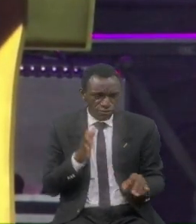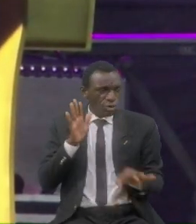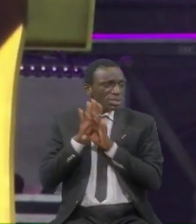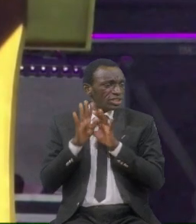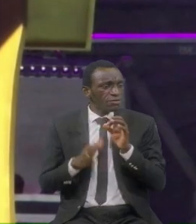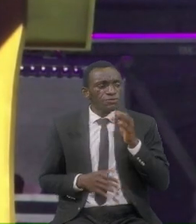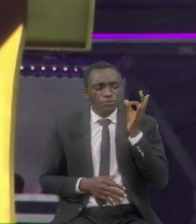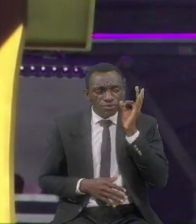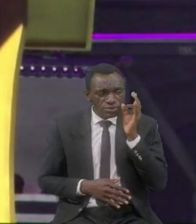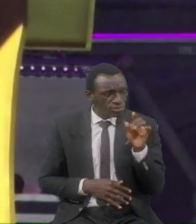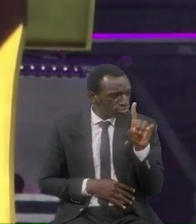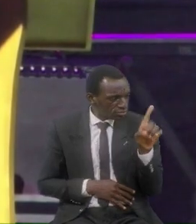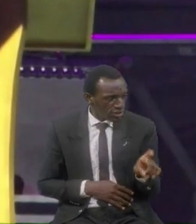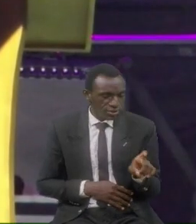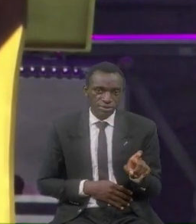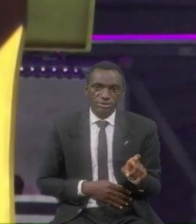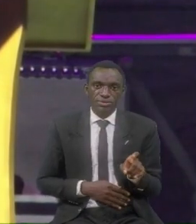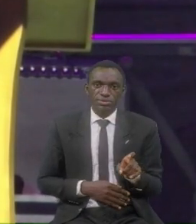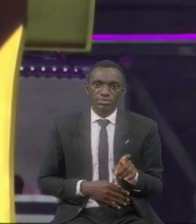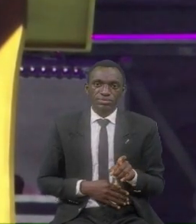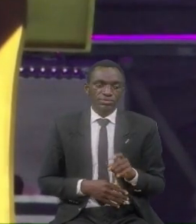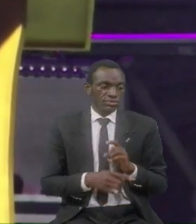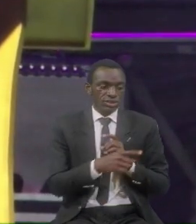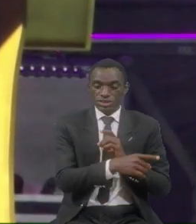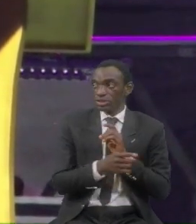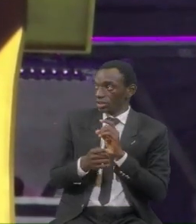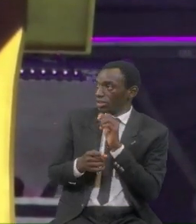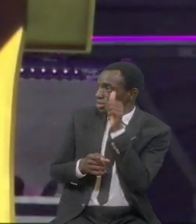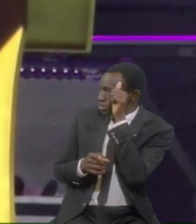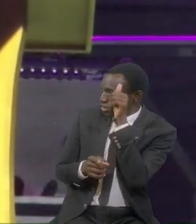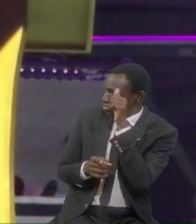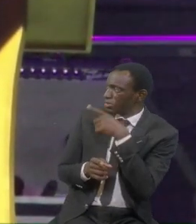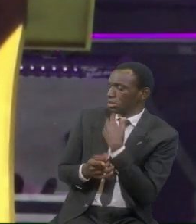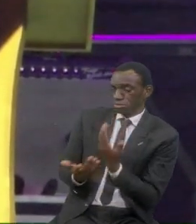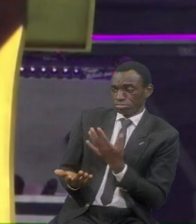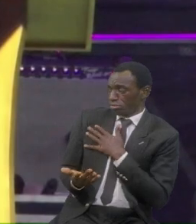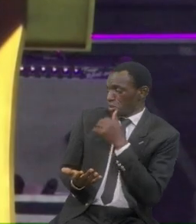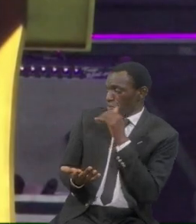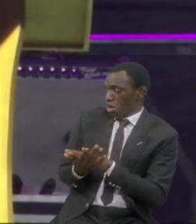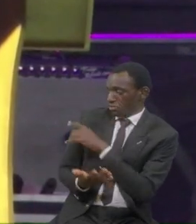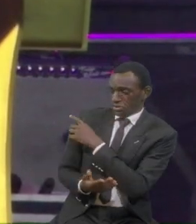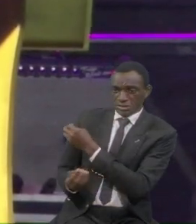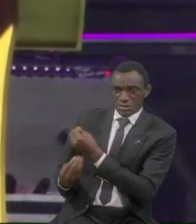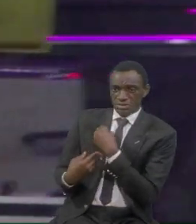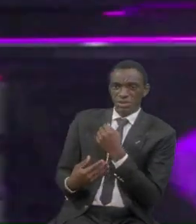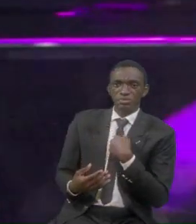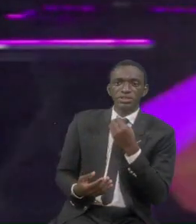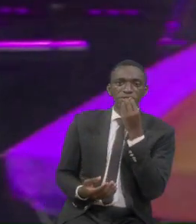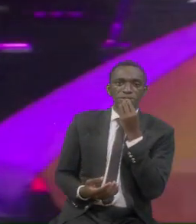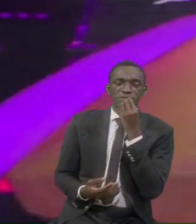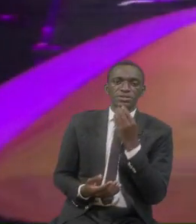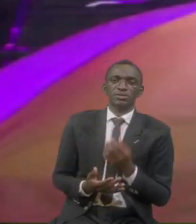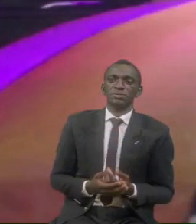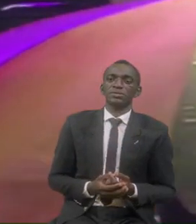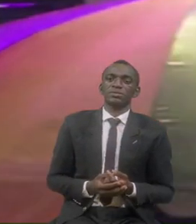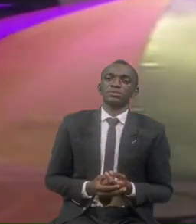fruit? The wife you gave me the fruit and I ate. Ang asawa nga imong gihatag kanato, kanako gihatag ni